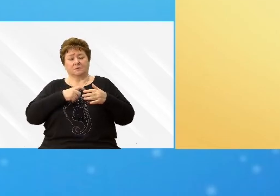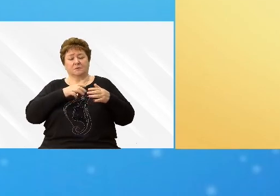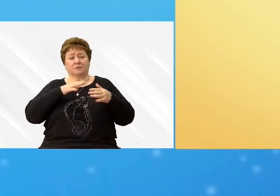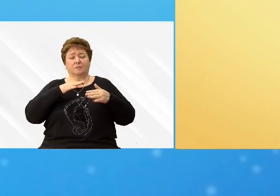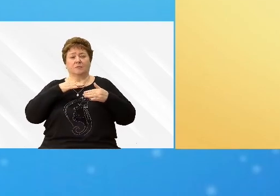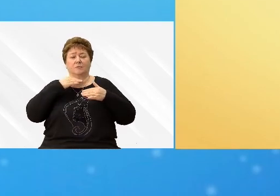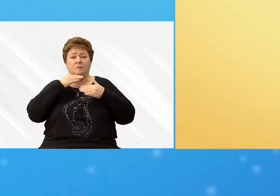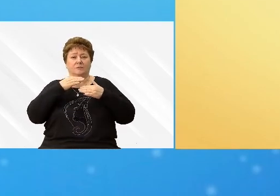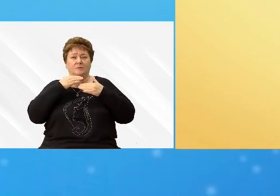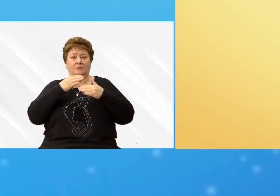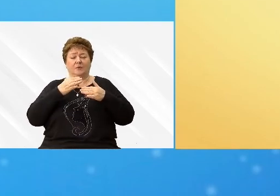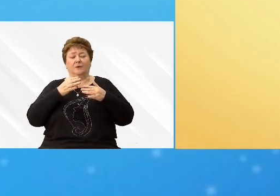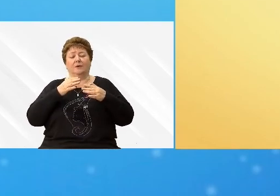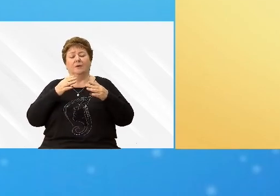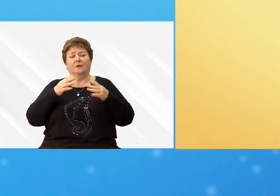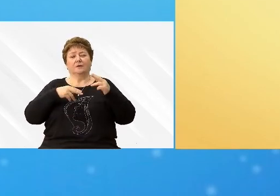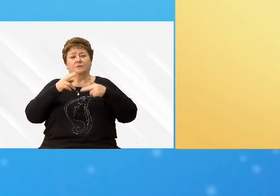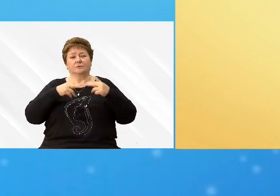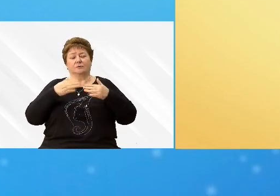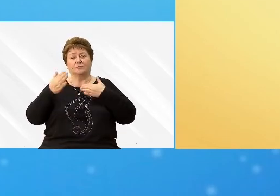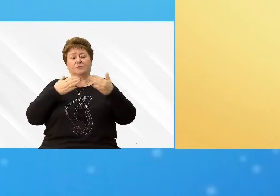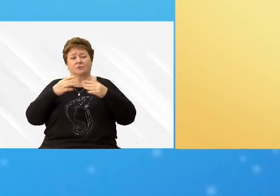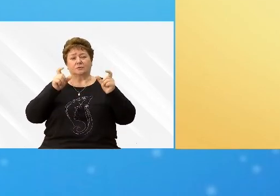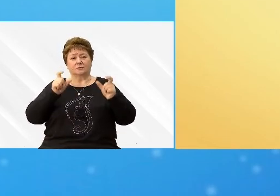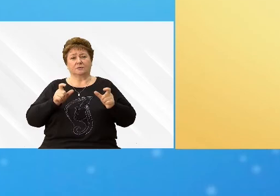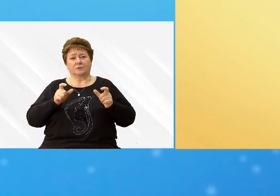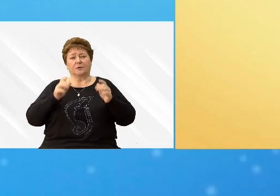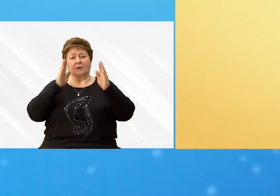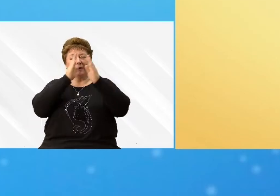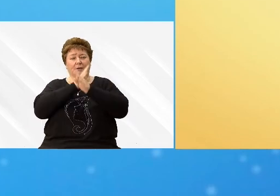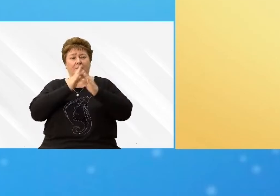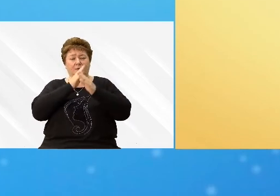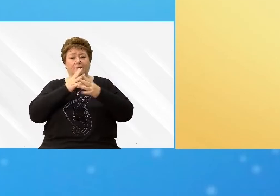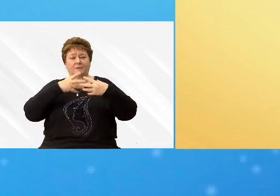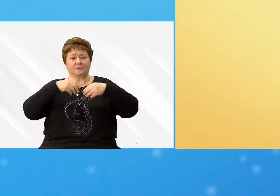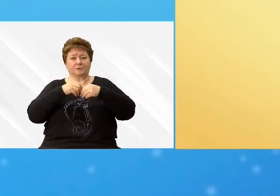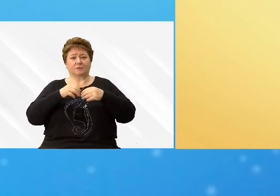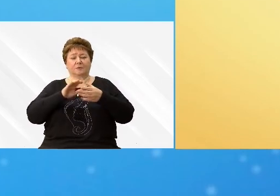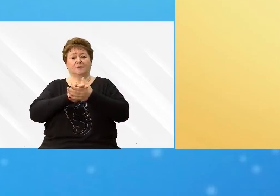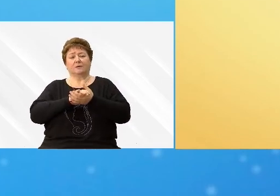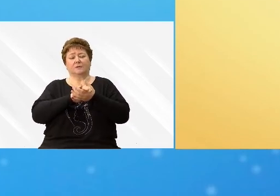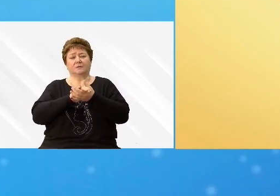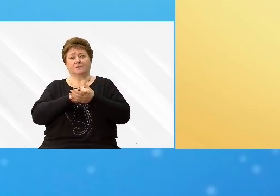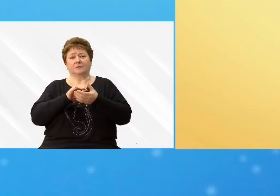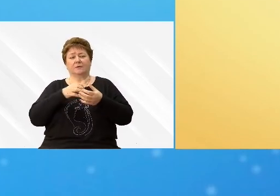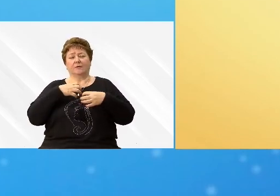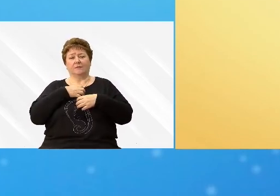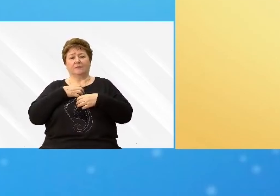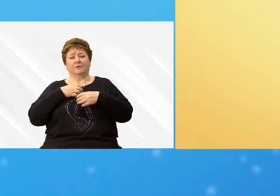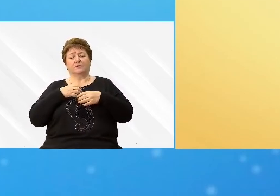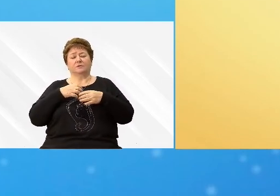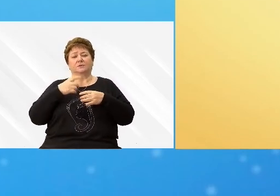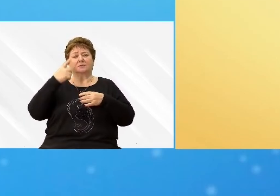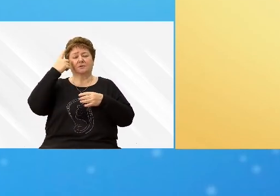отношения с людьми от психологического климата в семье и коллективе важно также